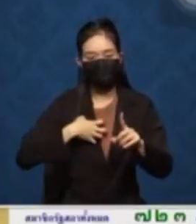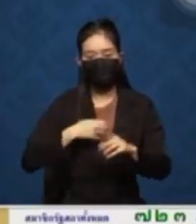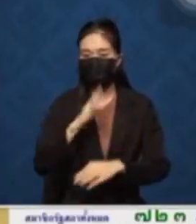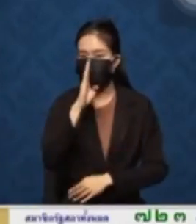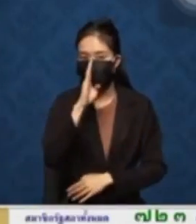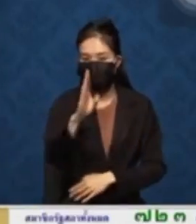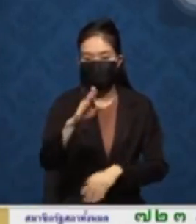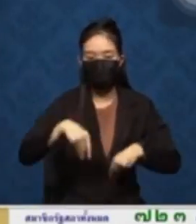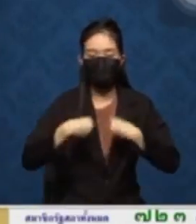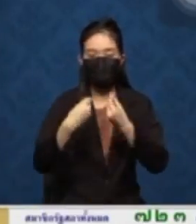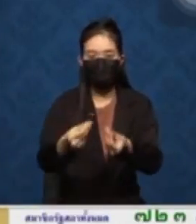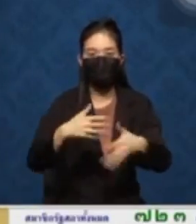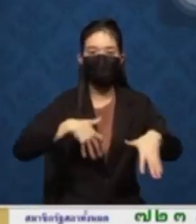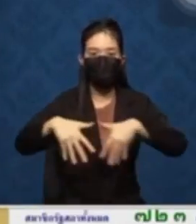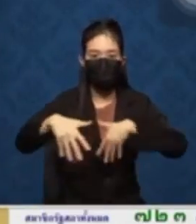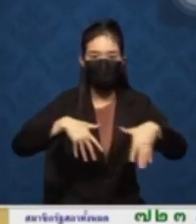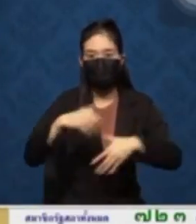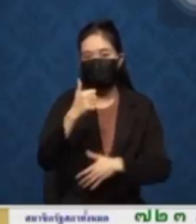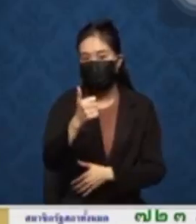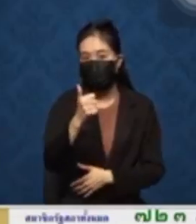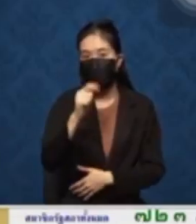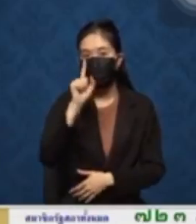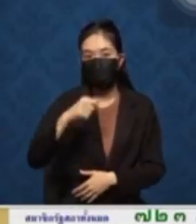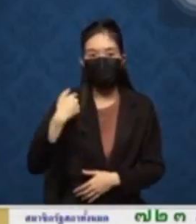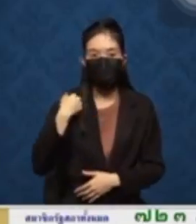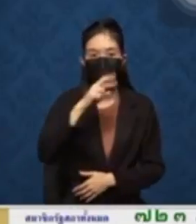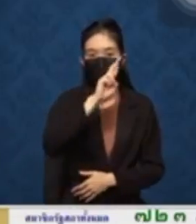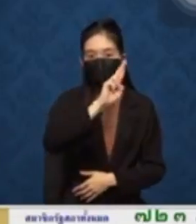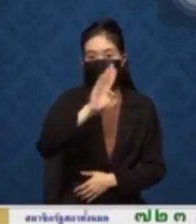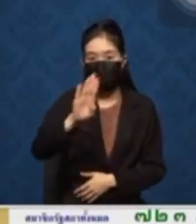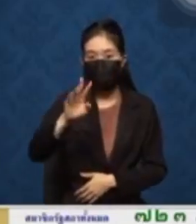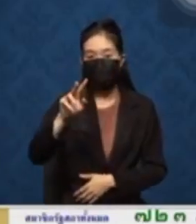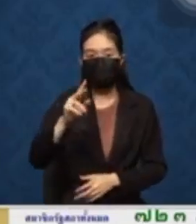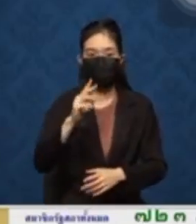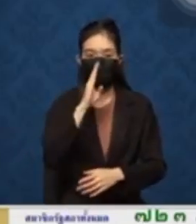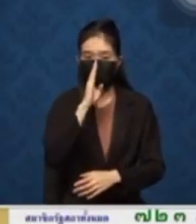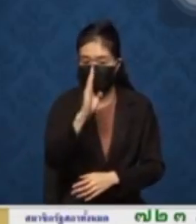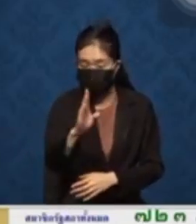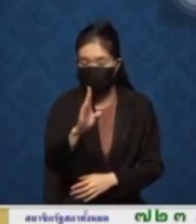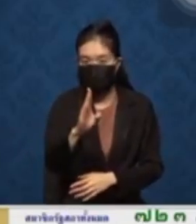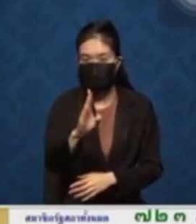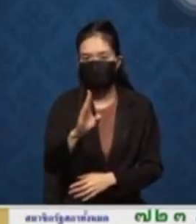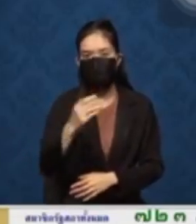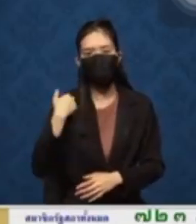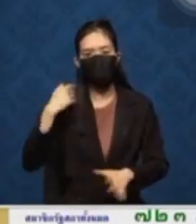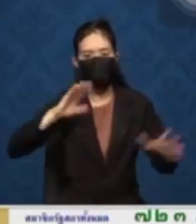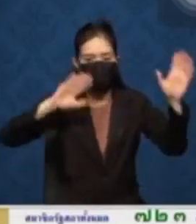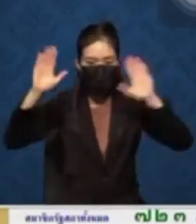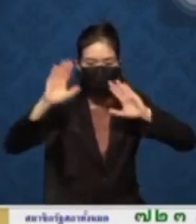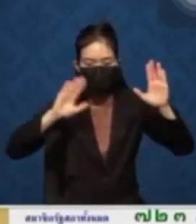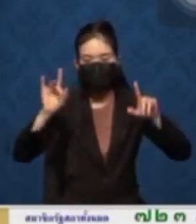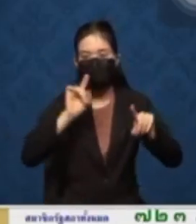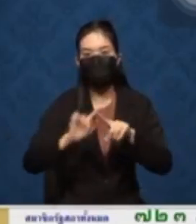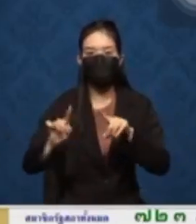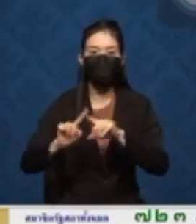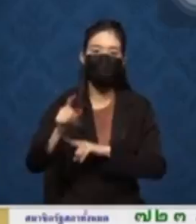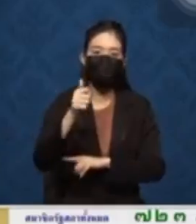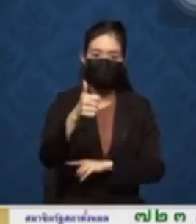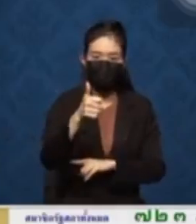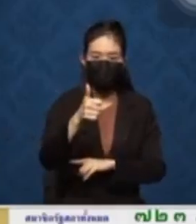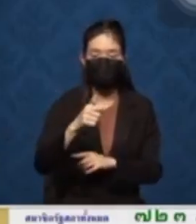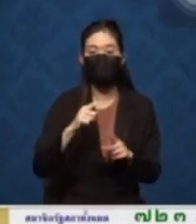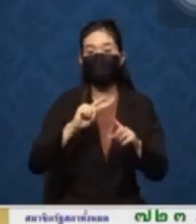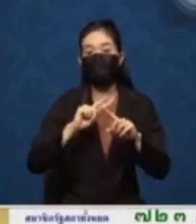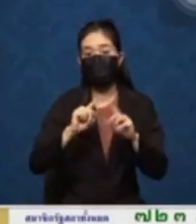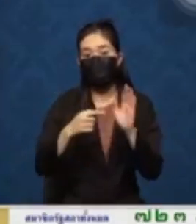ความฝันระบบที่เป็นกลางนะครับที่ทุกคนไม่ว่าจะเกิดมาเป็นใครก็มีหนึ่งสิทธิ์หนึ่งเสียงในการกำหนดอนาคตของประเทศตัวเองระบบที่เป็นก